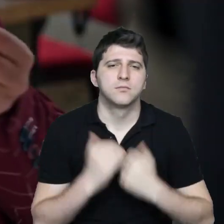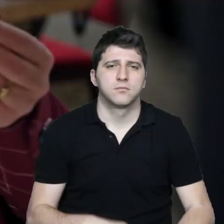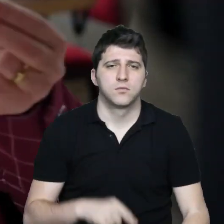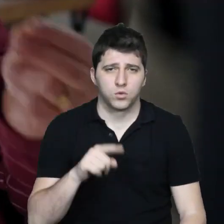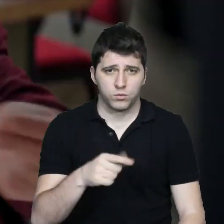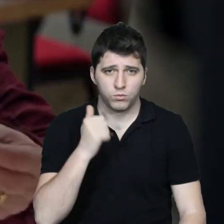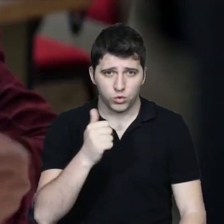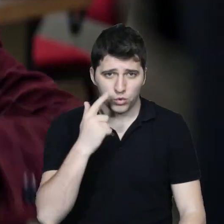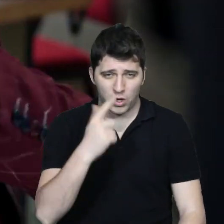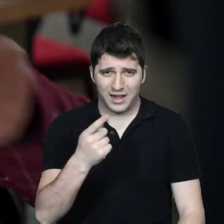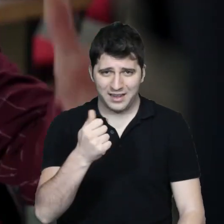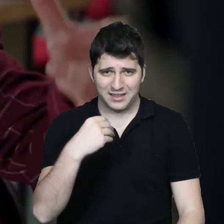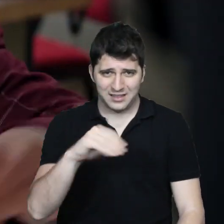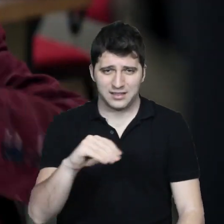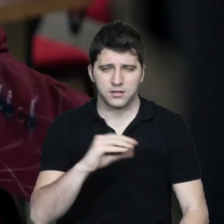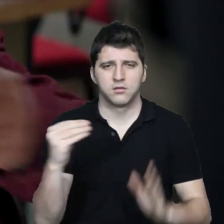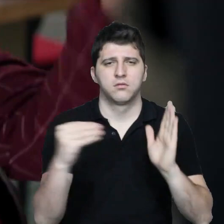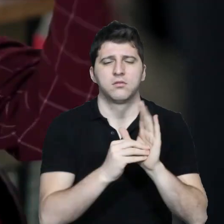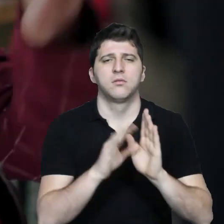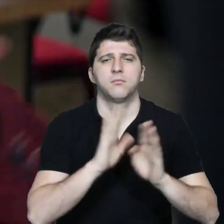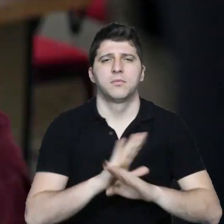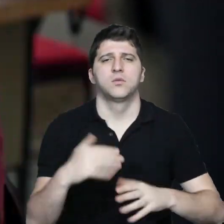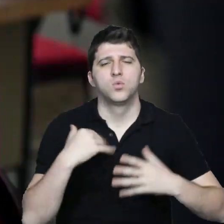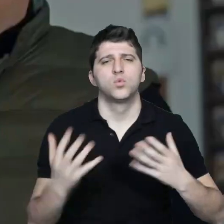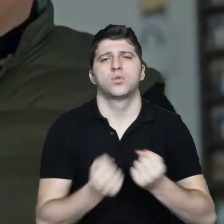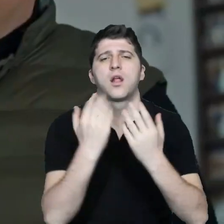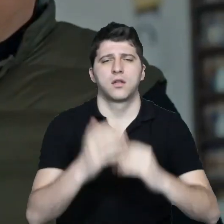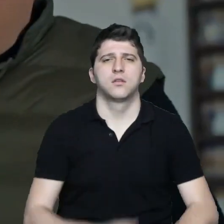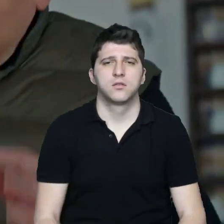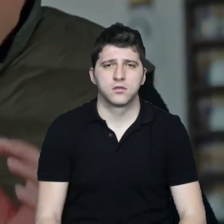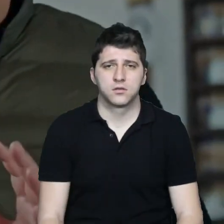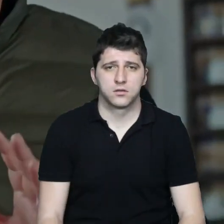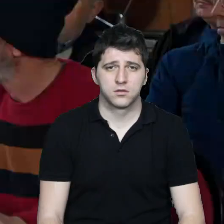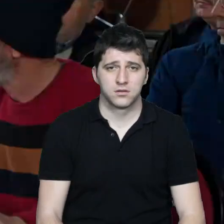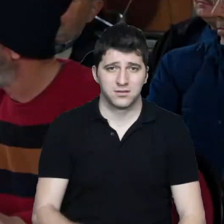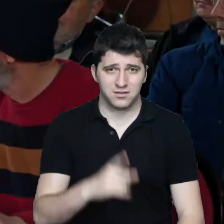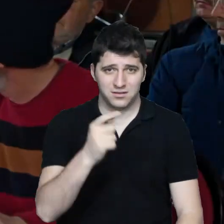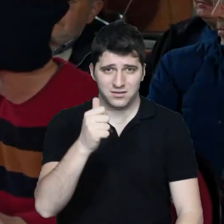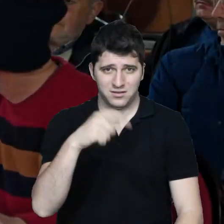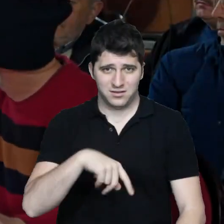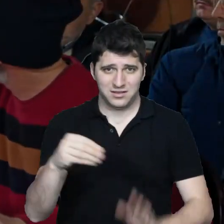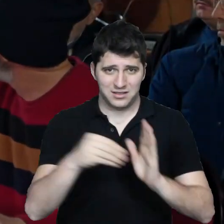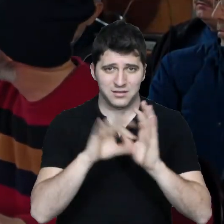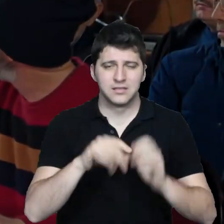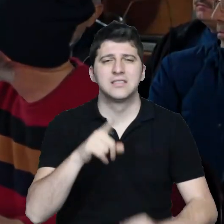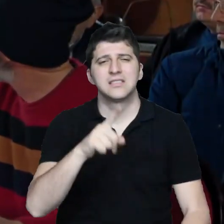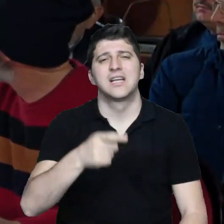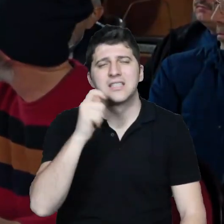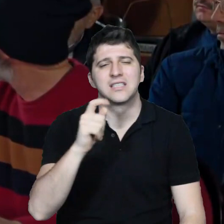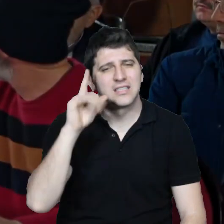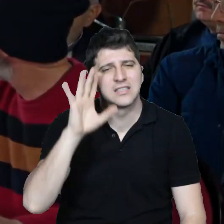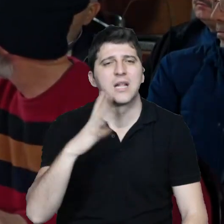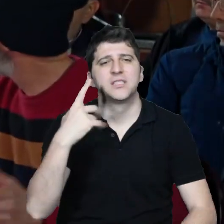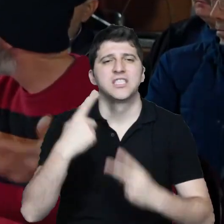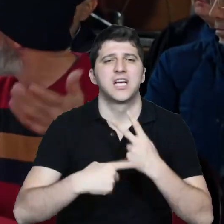Bugünkü kurdan sabitleyelim, çek şehadet, kurtar şu paçayı sen de. Sabit kurdan? Sen hakikaten tırlatmışsın